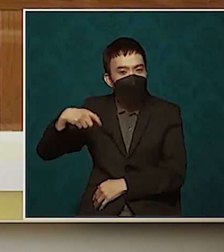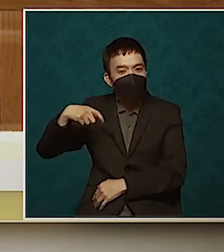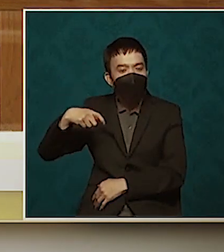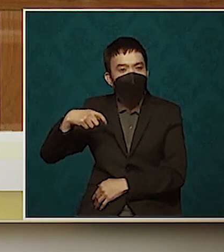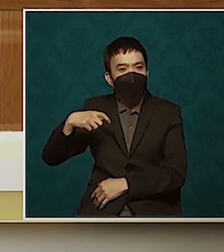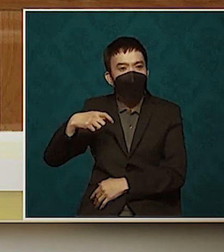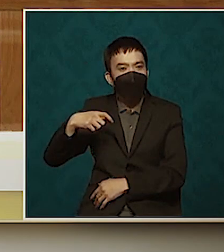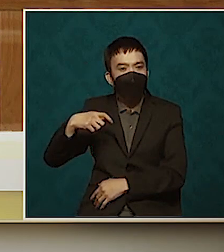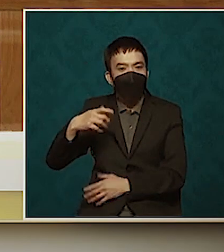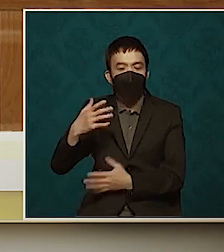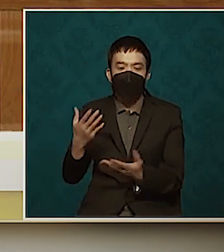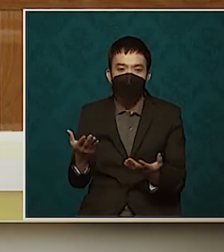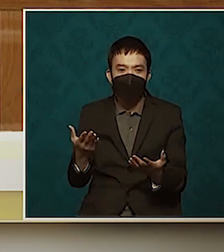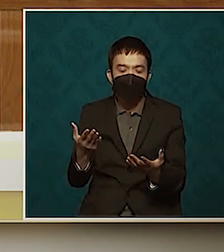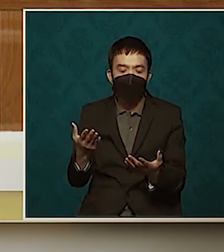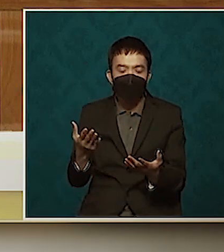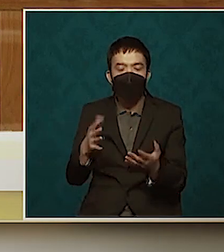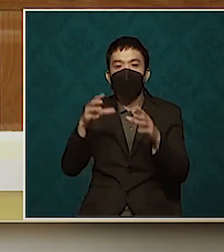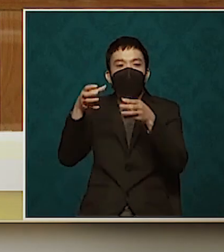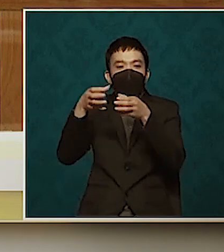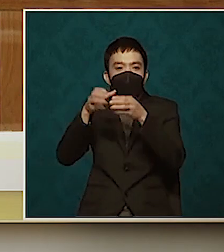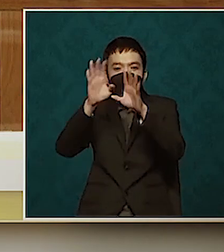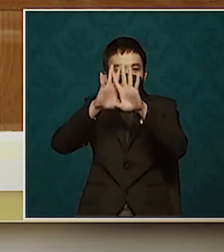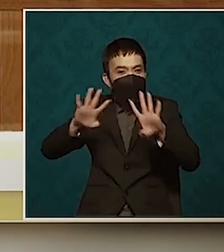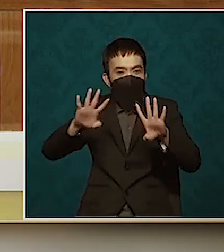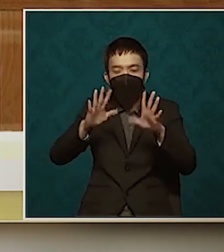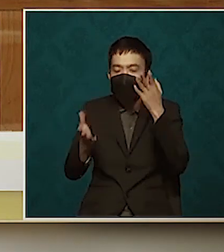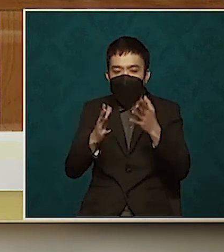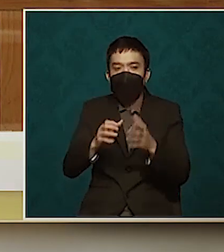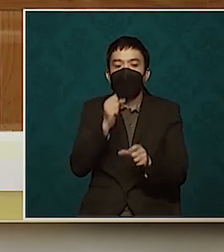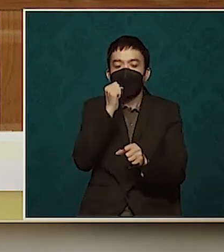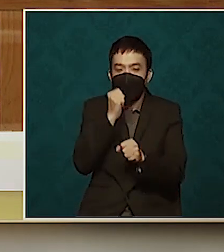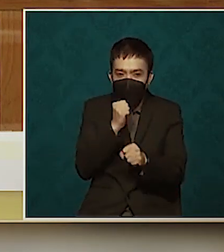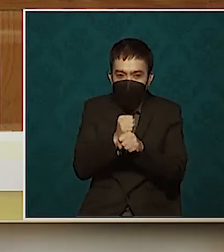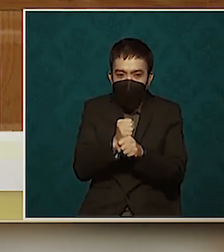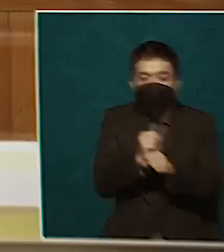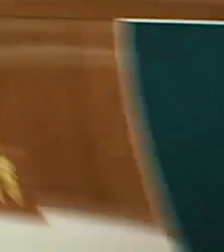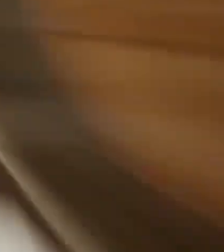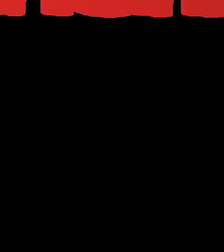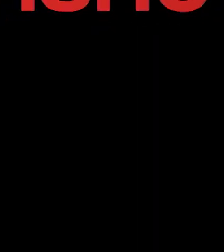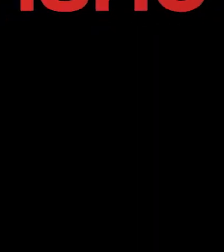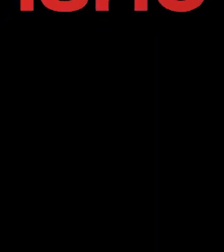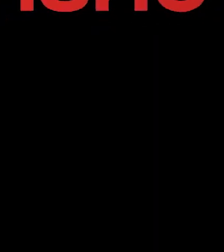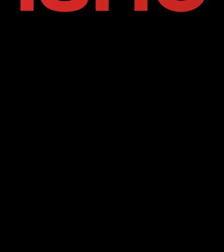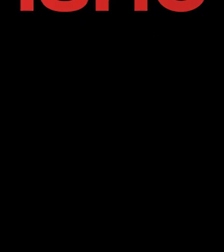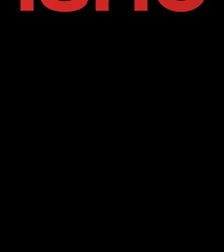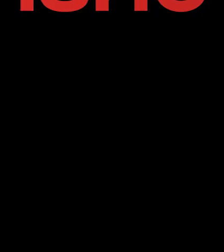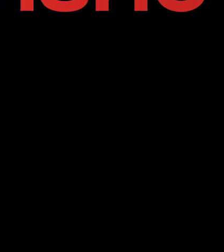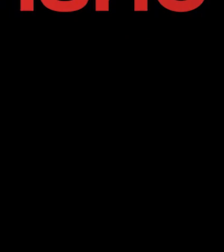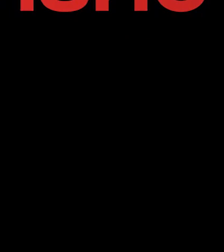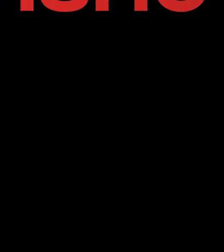วมกลุ่มกับอาเซียนก็ตามเนี่ยทั้งหมดเนี่ยก็ทำการเพื่อผลประโยชน์ของประเทศไทย